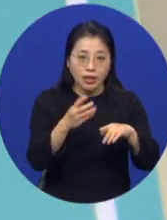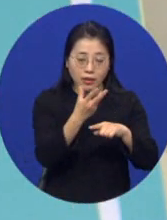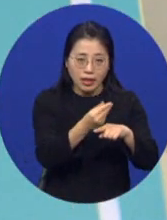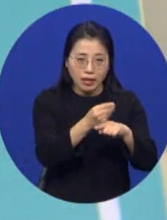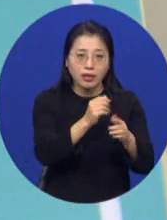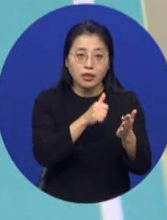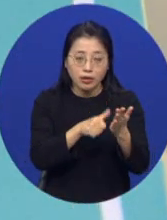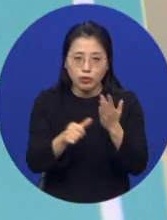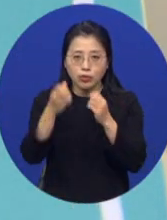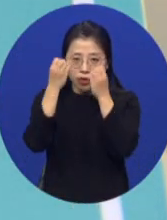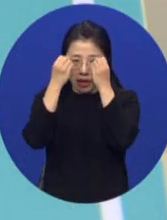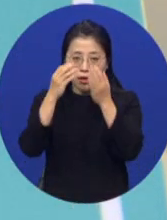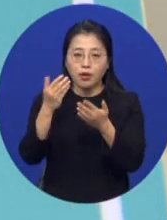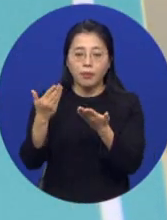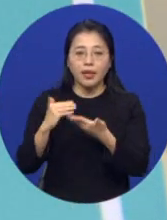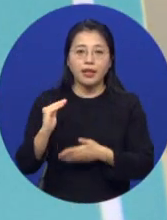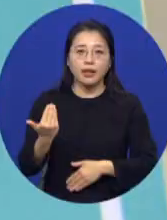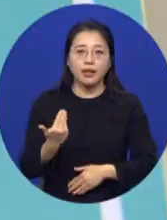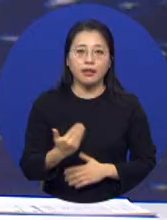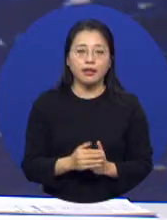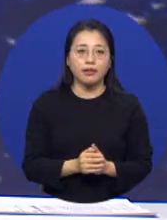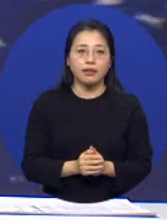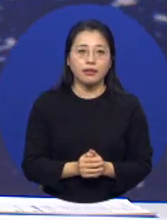설치해야 합니다